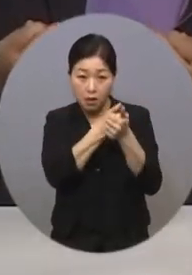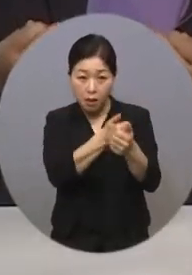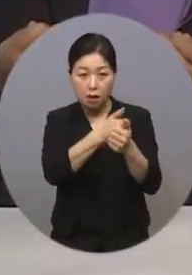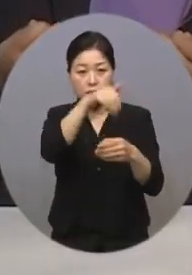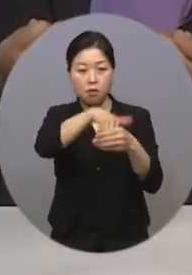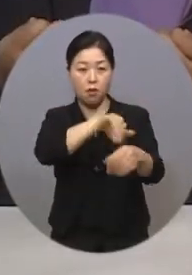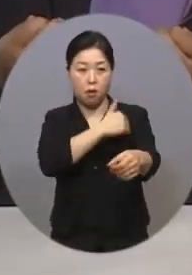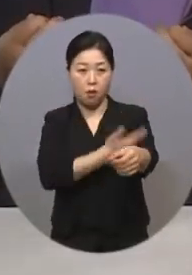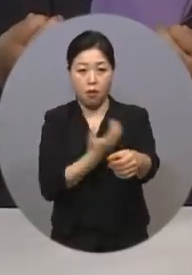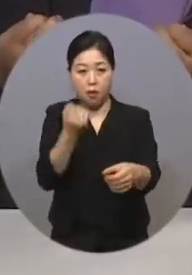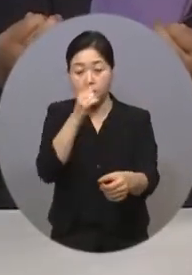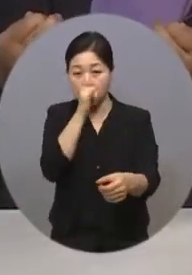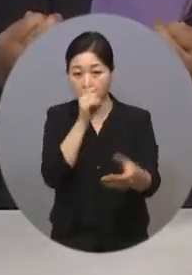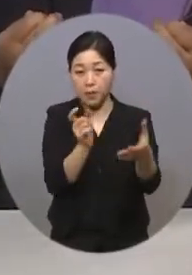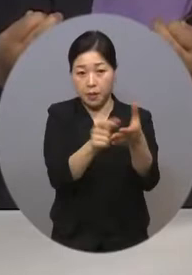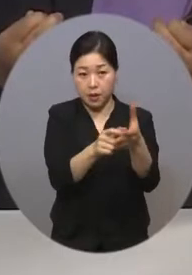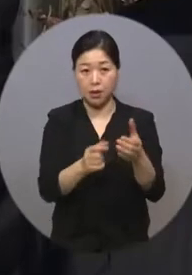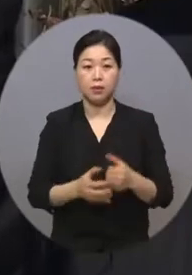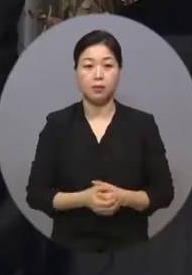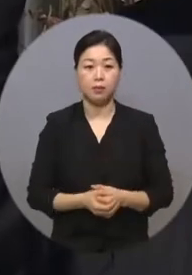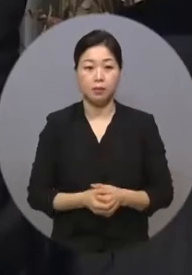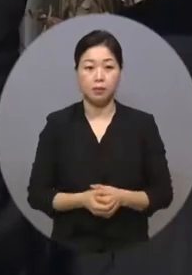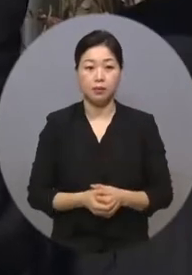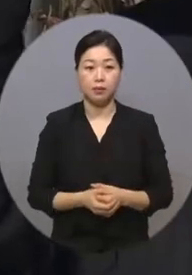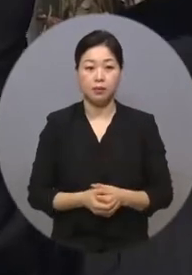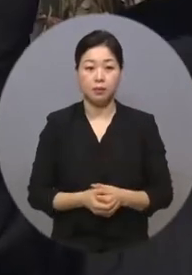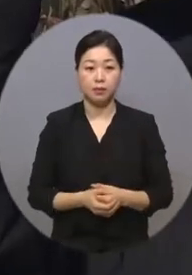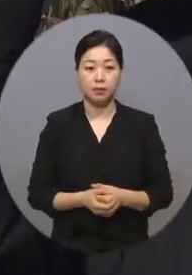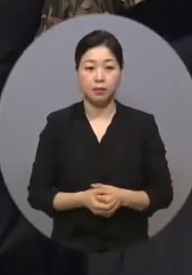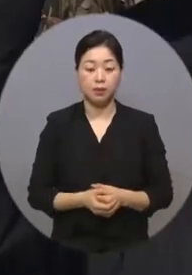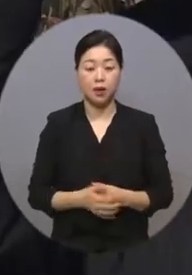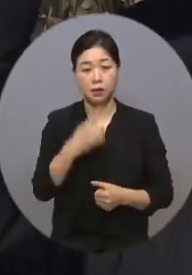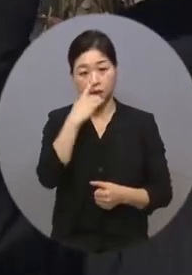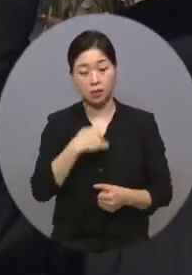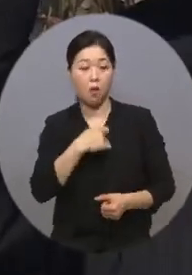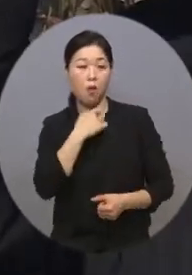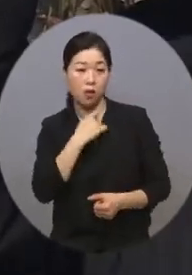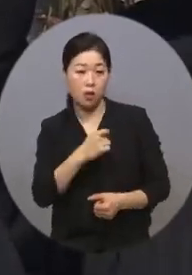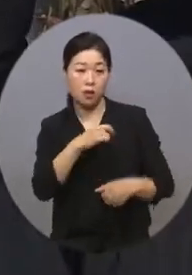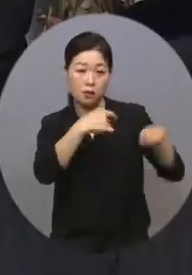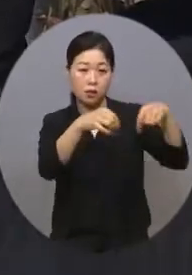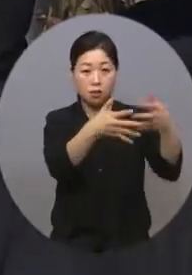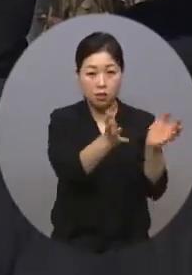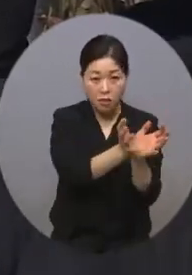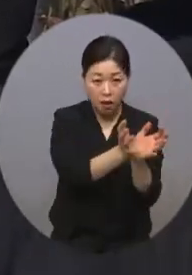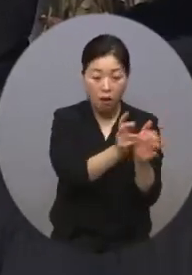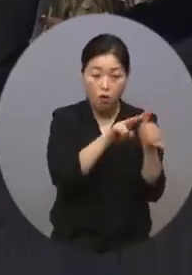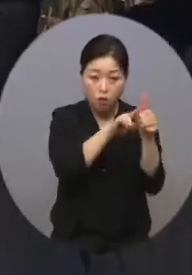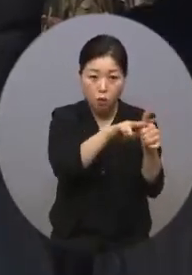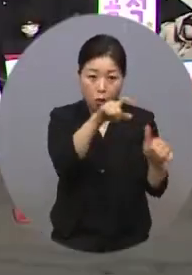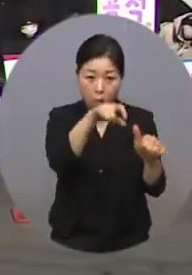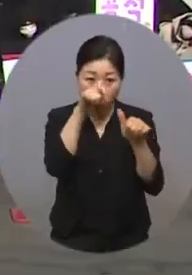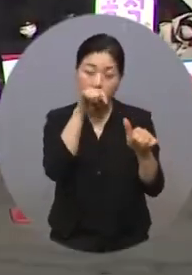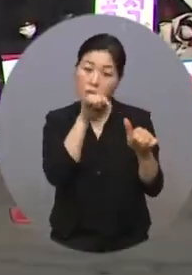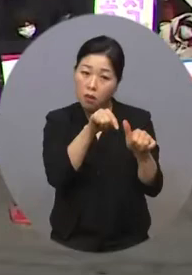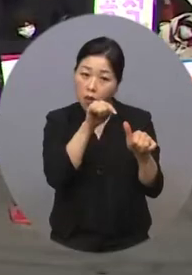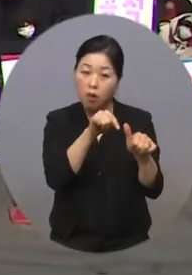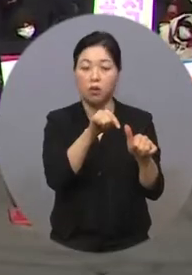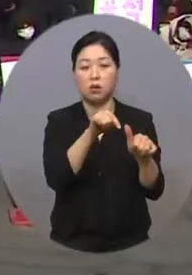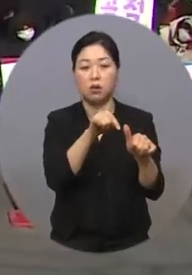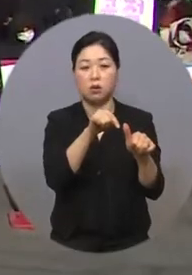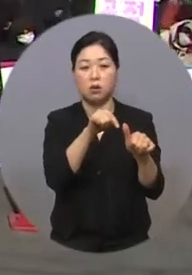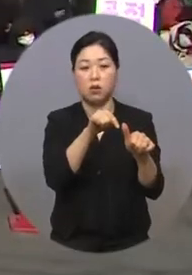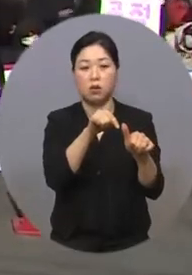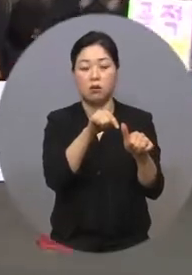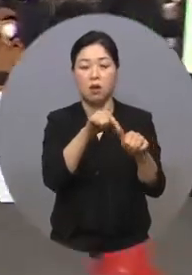선거권을 가진다고 명시하고 있습니다. 이처럼 자신이 원하는 정당, 후보를 뽑는 것은 참정권을 실현하는